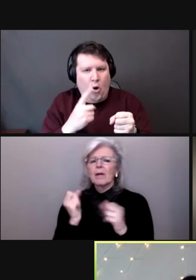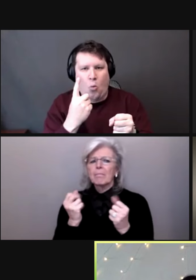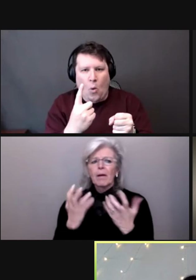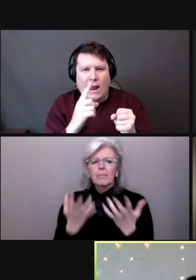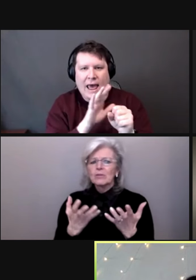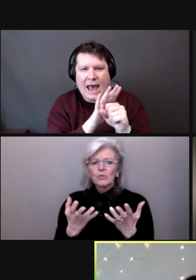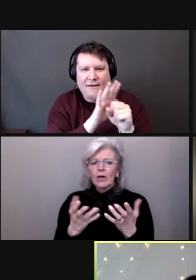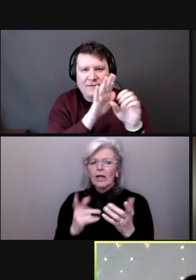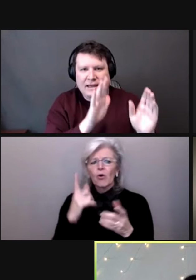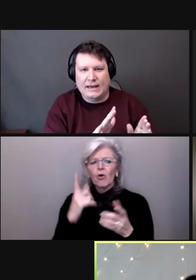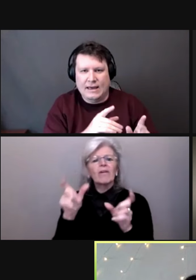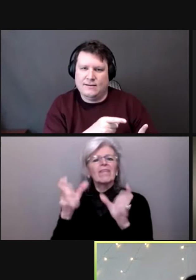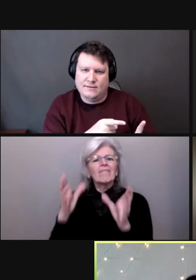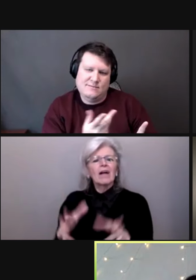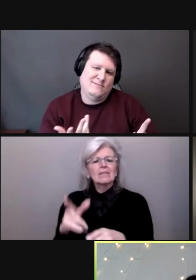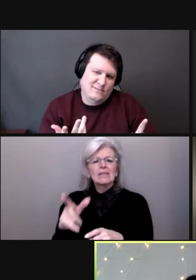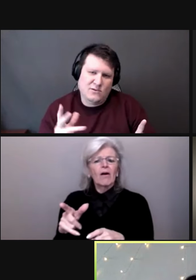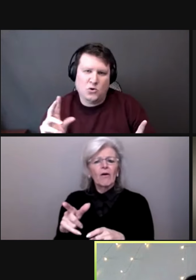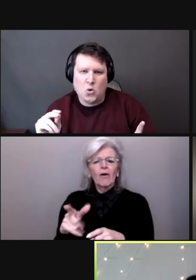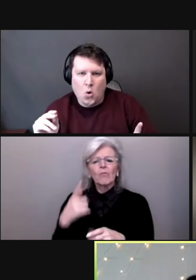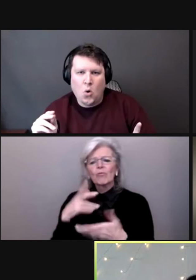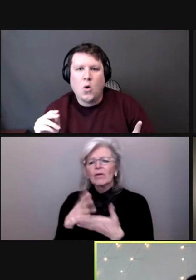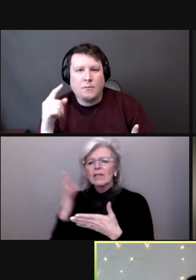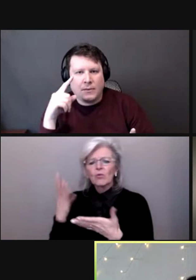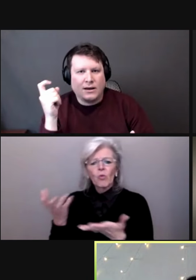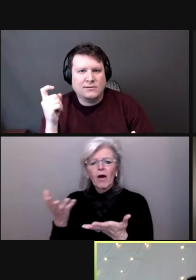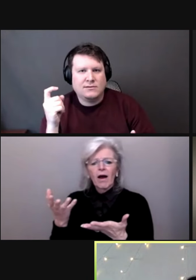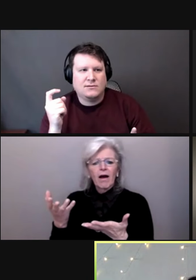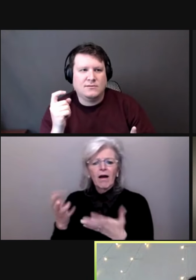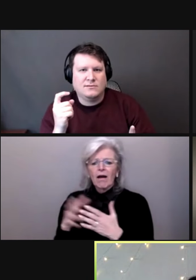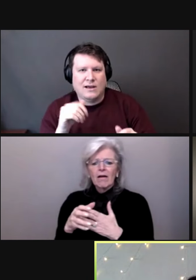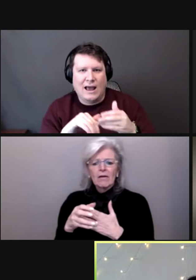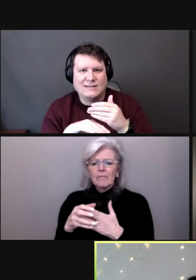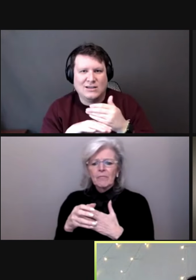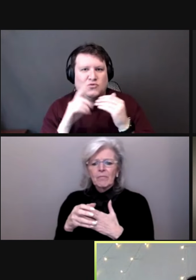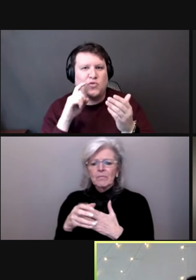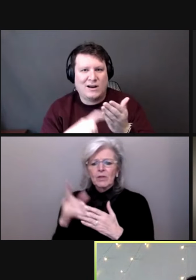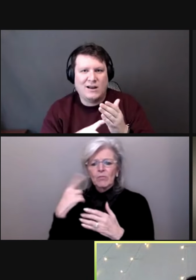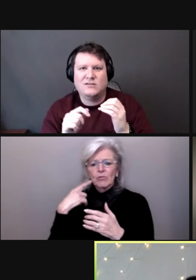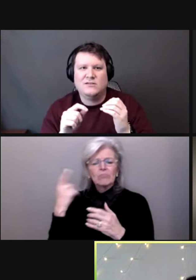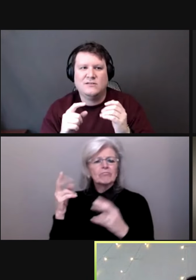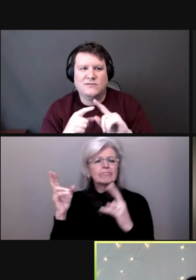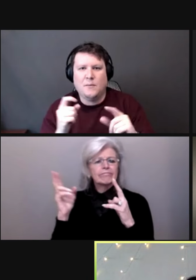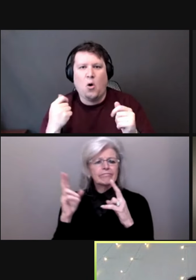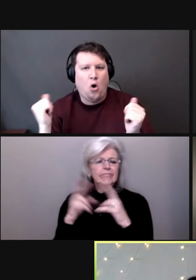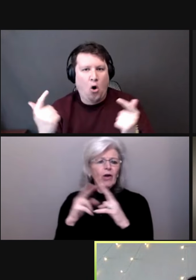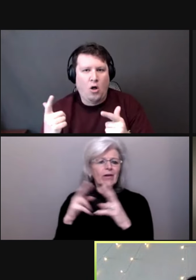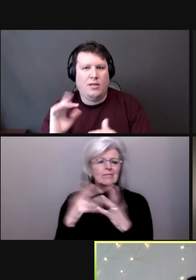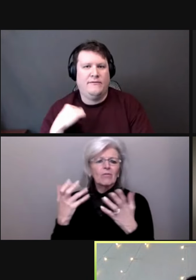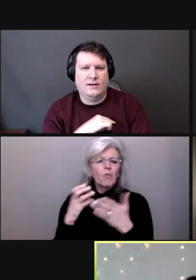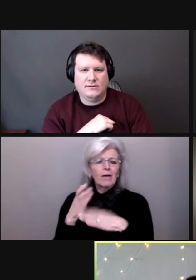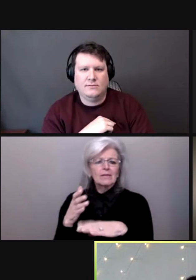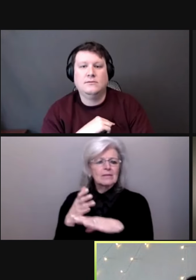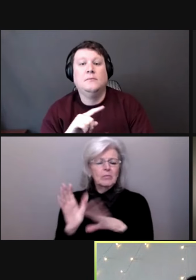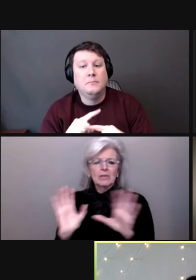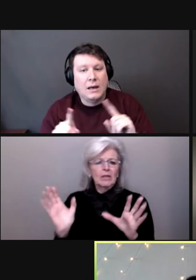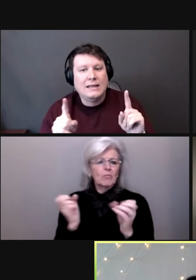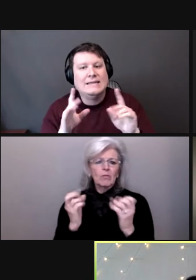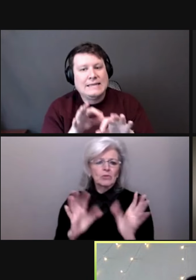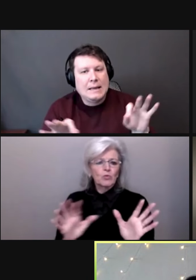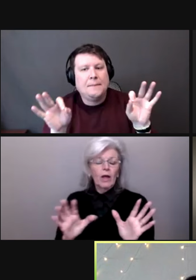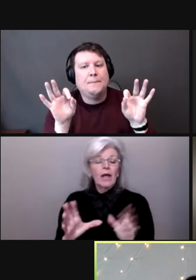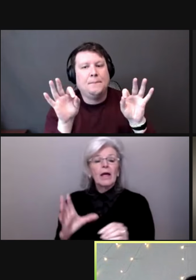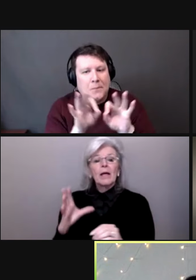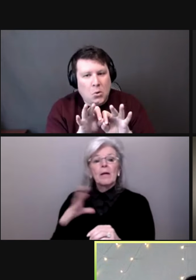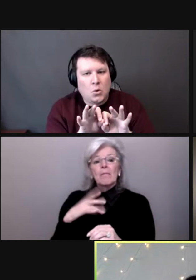'un défenseur des droits qui pousse à la reconnaissance de l'accessibilité. Mais je pense